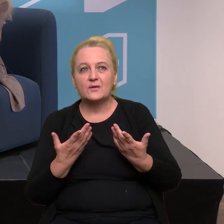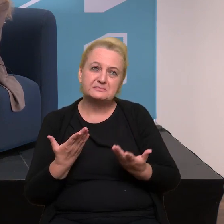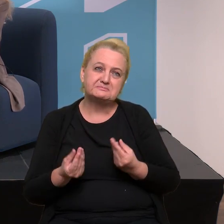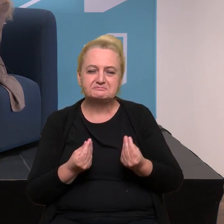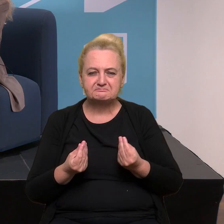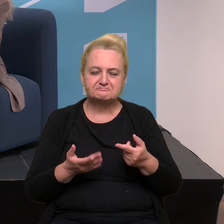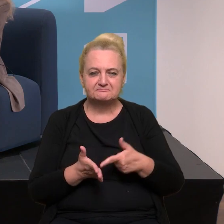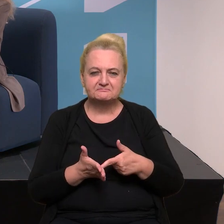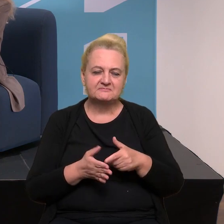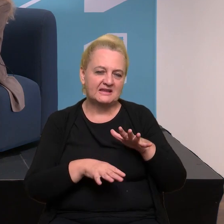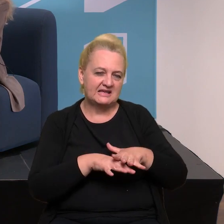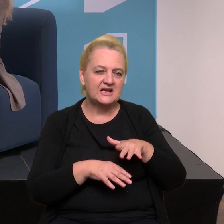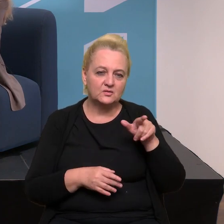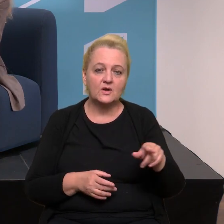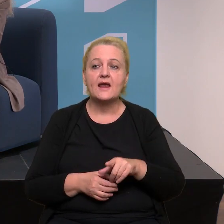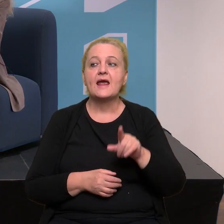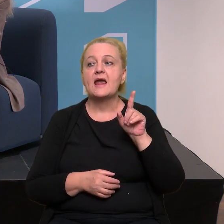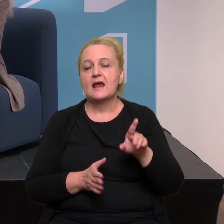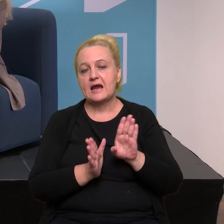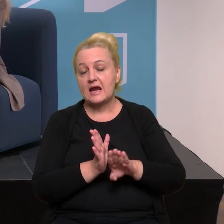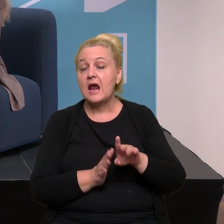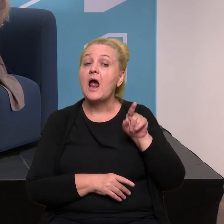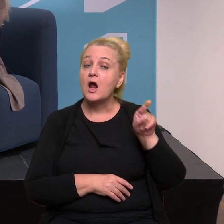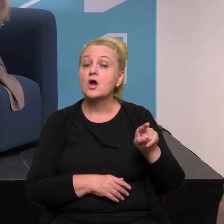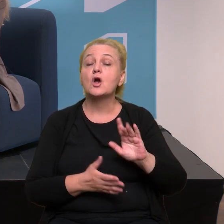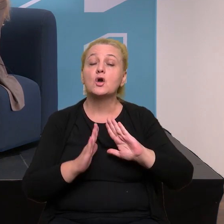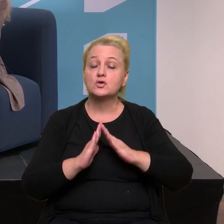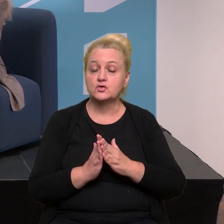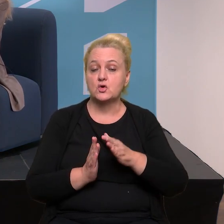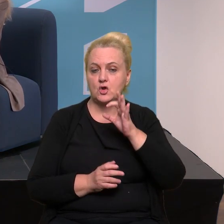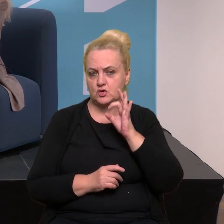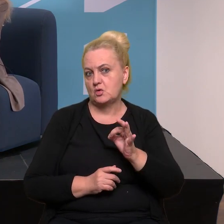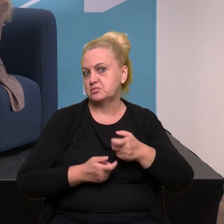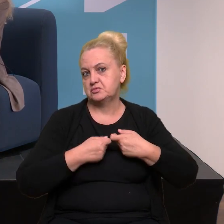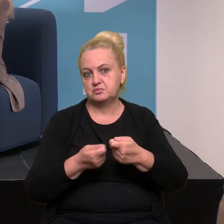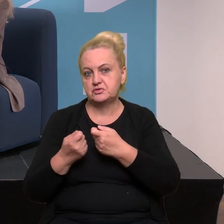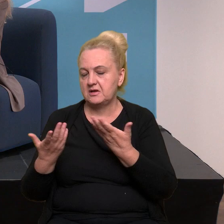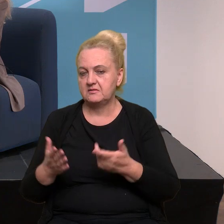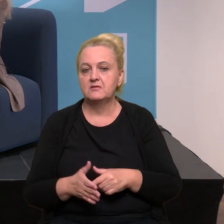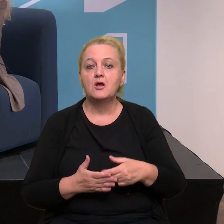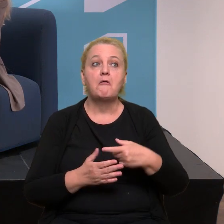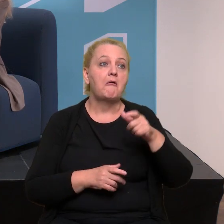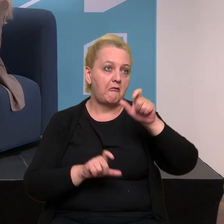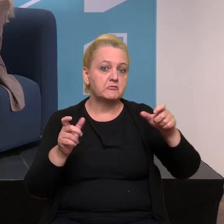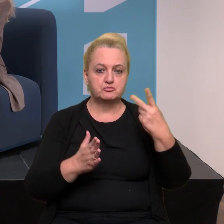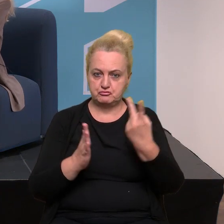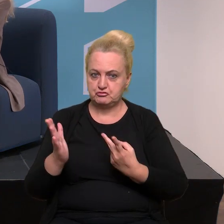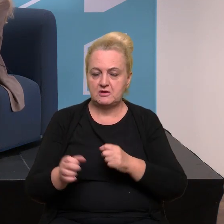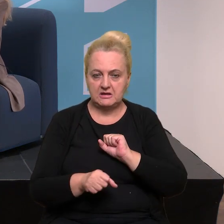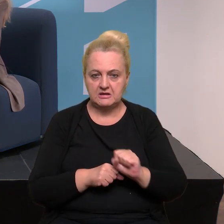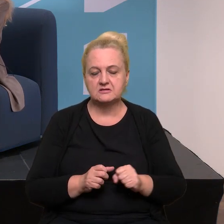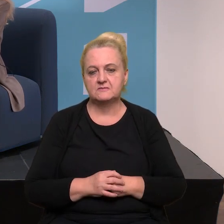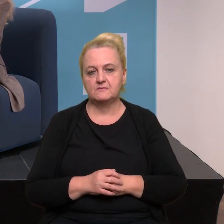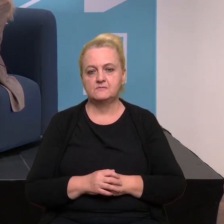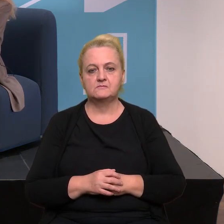macoszemu traktuje. Ale ta książka się dobrze sprzedaje, jest czytana. I